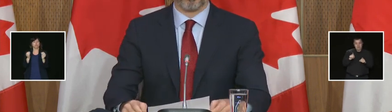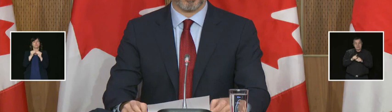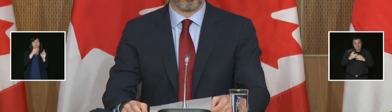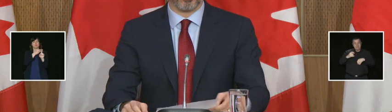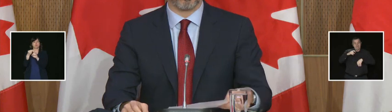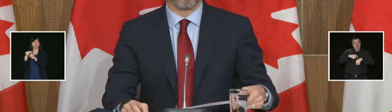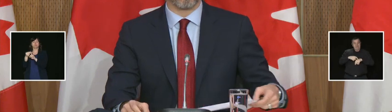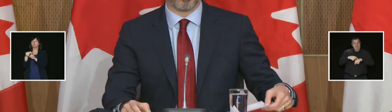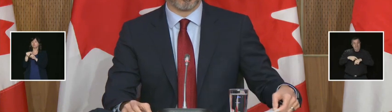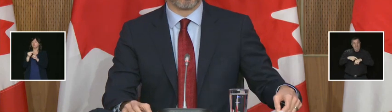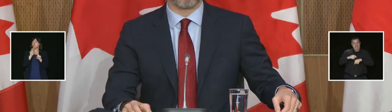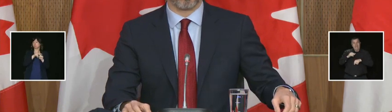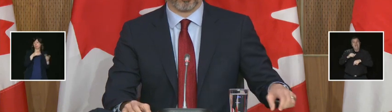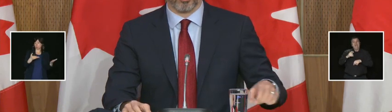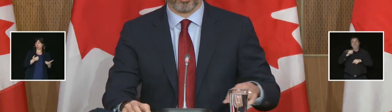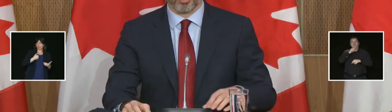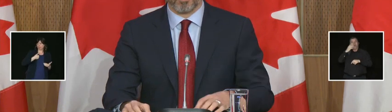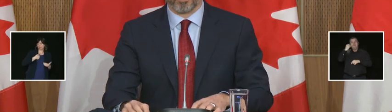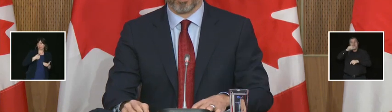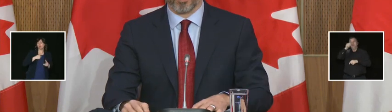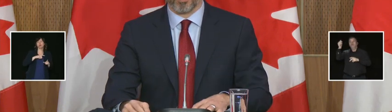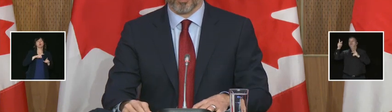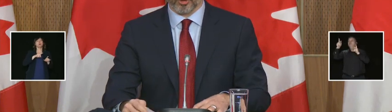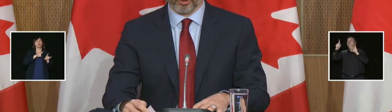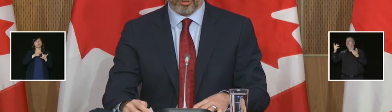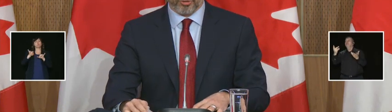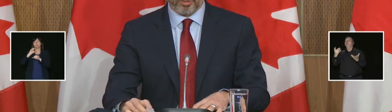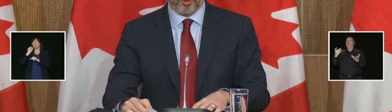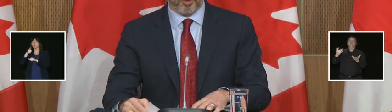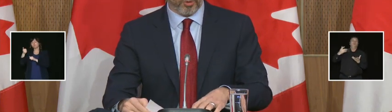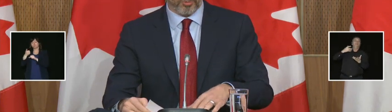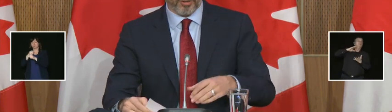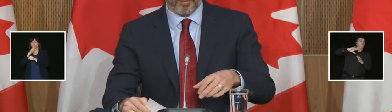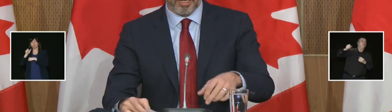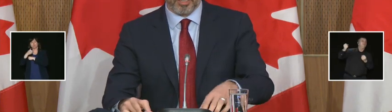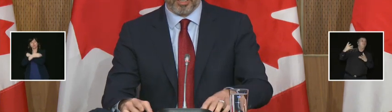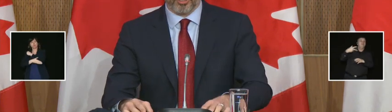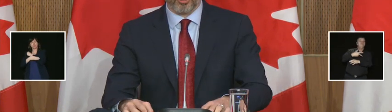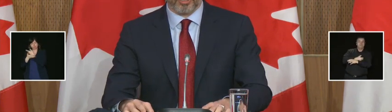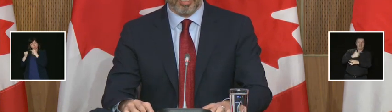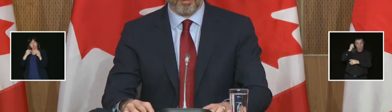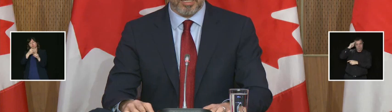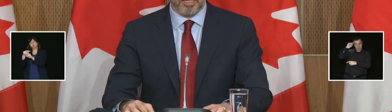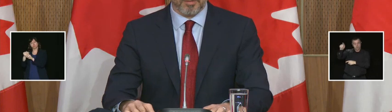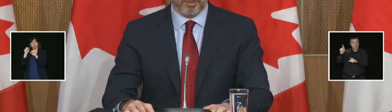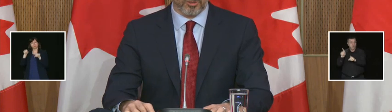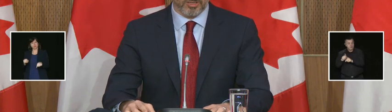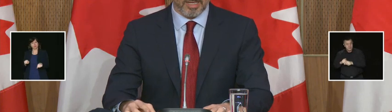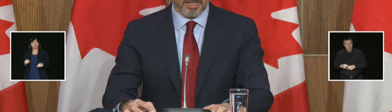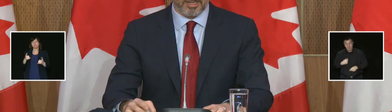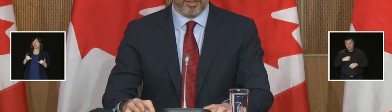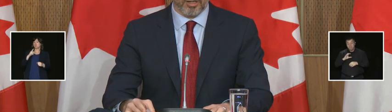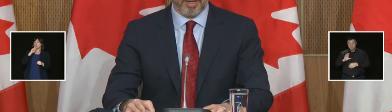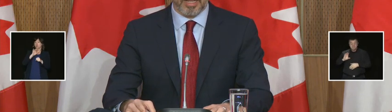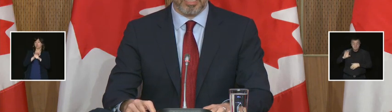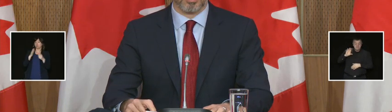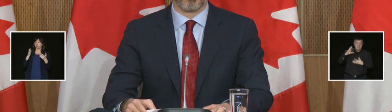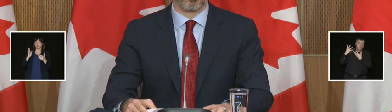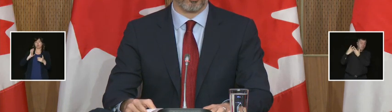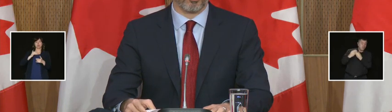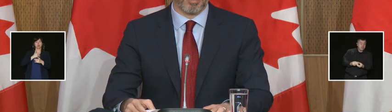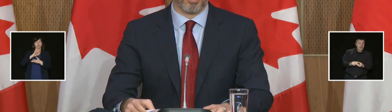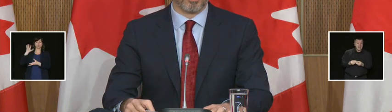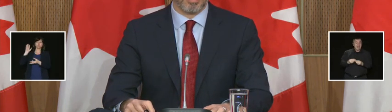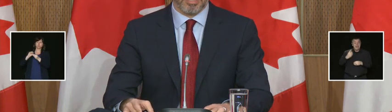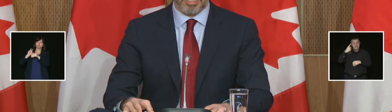à ce que personne ne soit laissé pour compte aujourd'hui je peux confirmer que notre investissement total dans le mécanisme